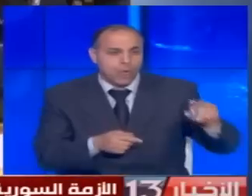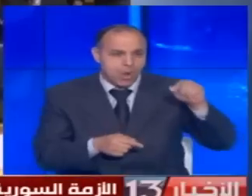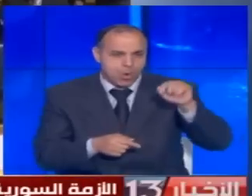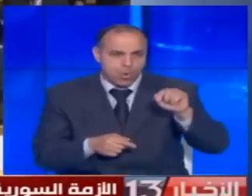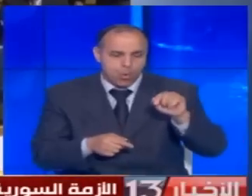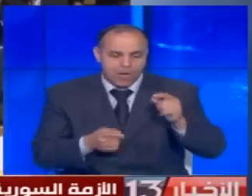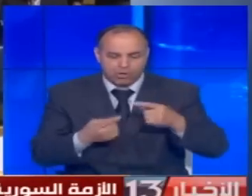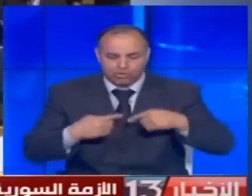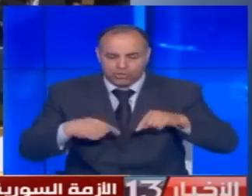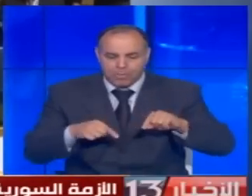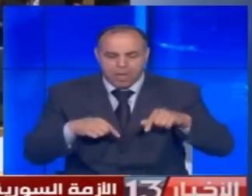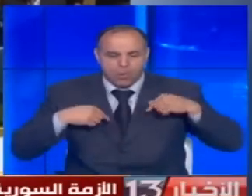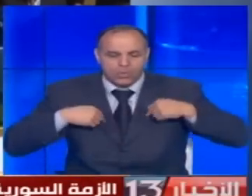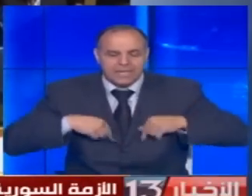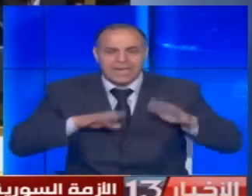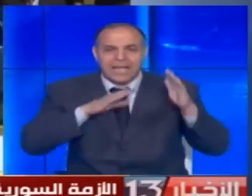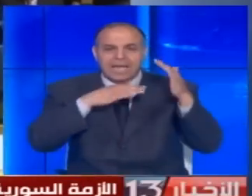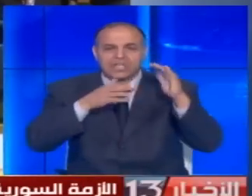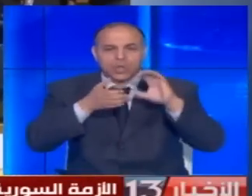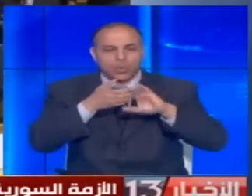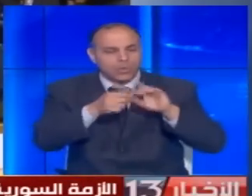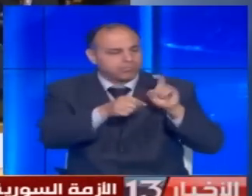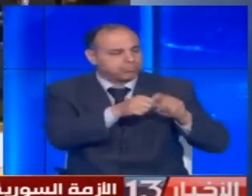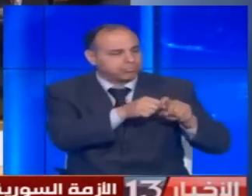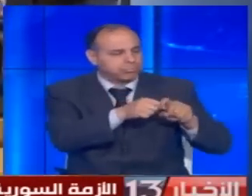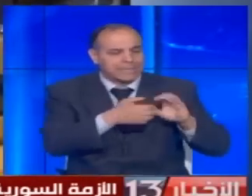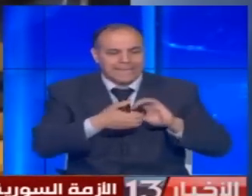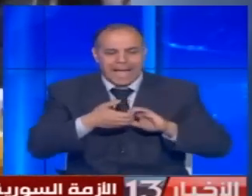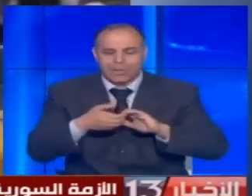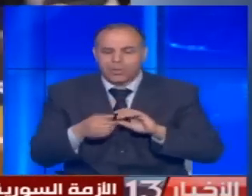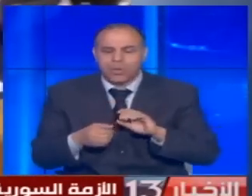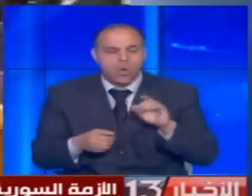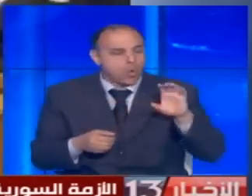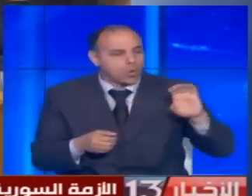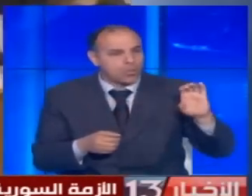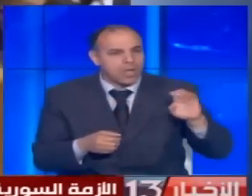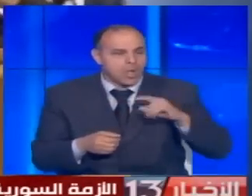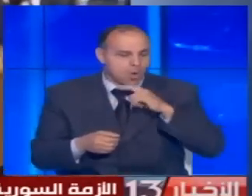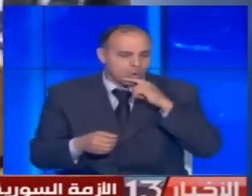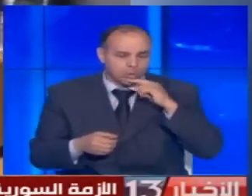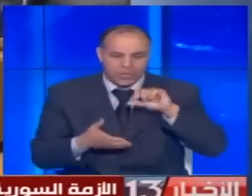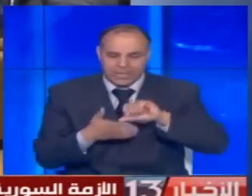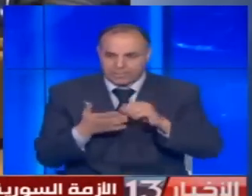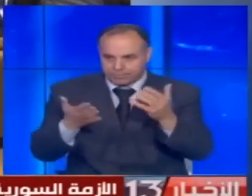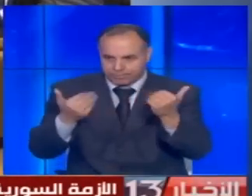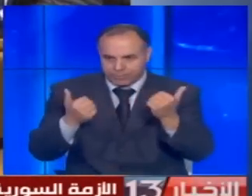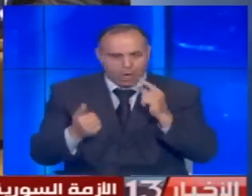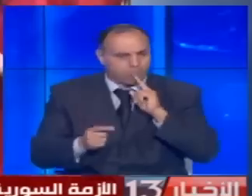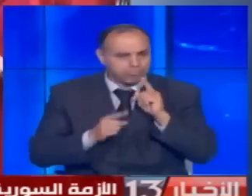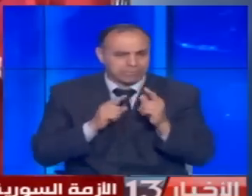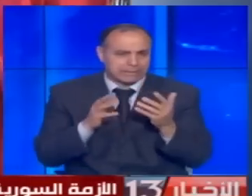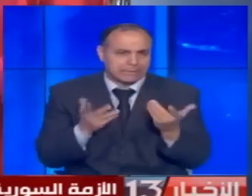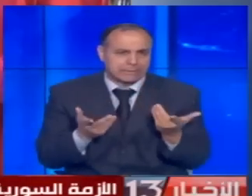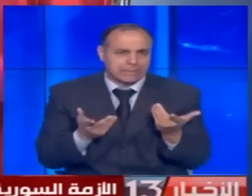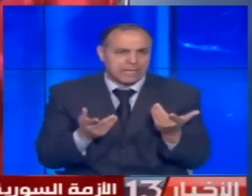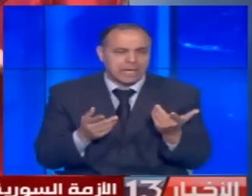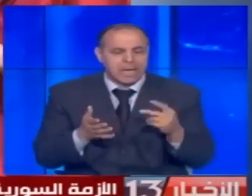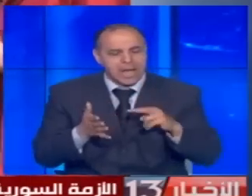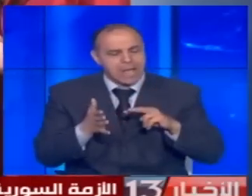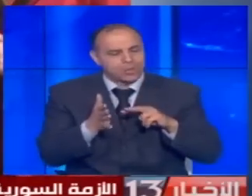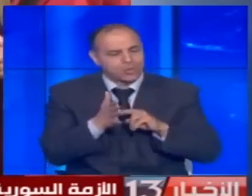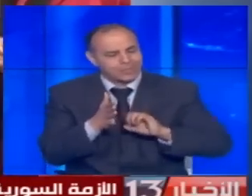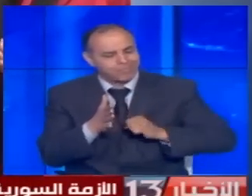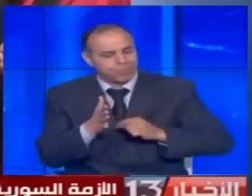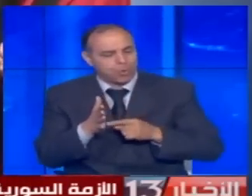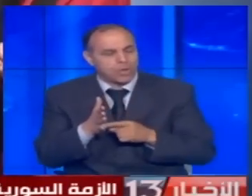خلال اجتماع وزراء خارجيه الدول الاعضاء بالاتحاد دعا روسيا وايران ل استخدام نفوذهما على الحكومه السوريه